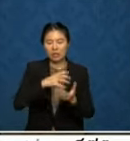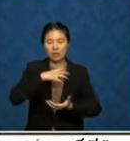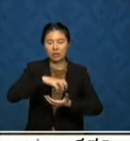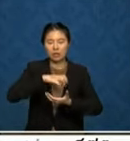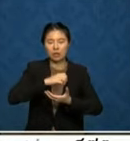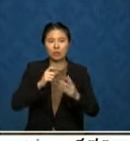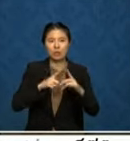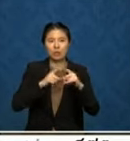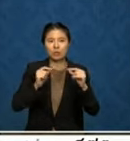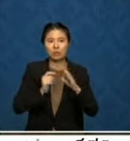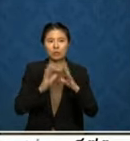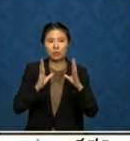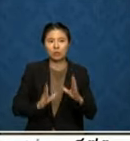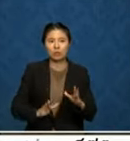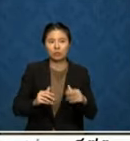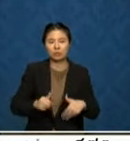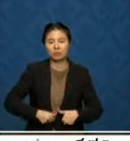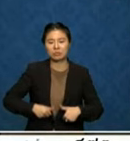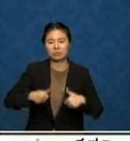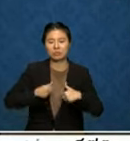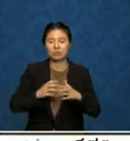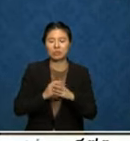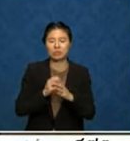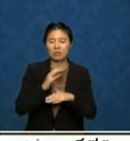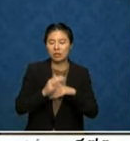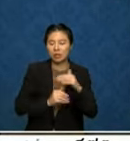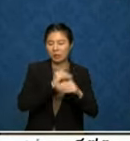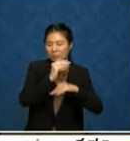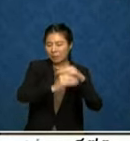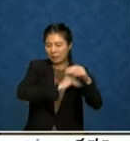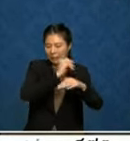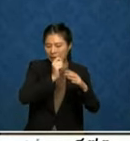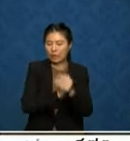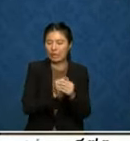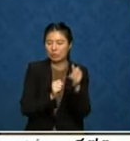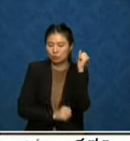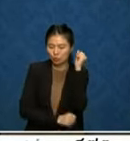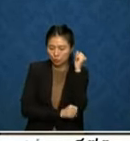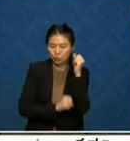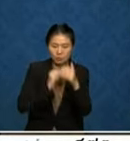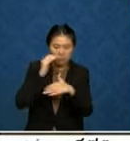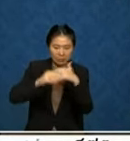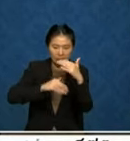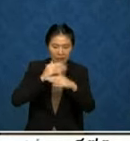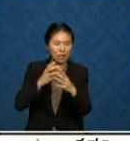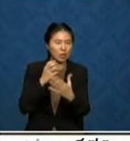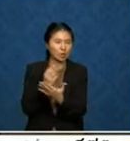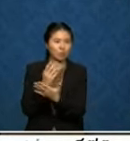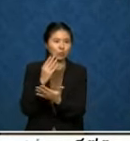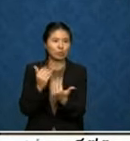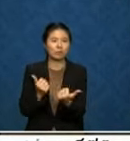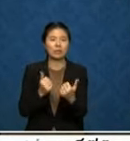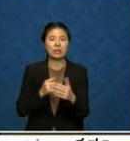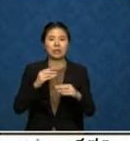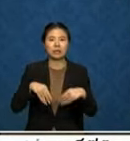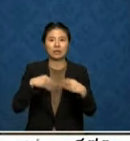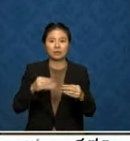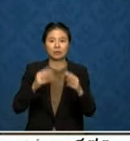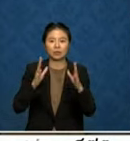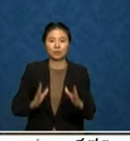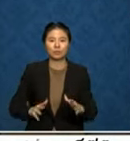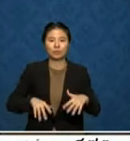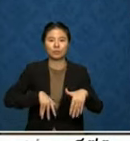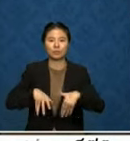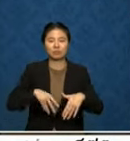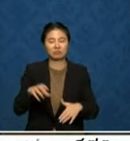ที่ต่อสู้ชีวิตมาตั้งแต่ศูนย์จนประสบความสำเร็จหรือสตอรี่โน้มน้าวสร้างความหนักแน่นให้ประชาชนที่ดูราย